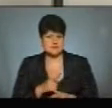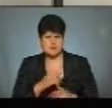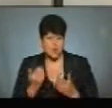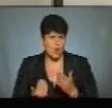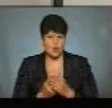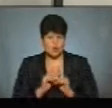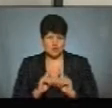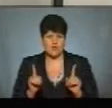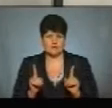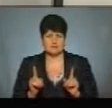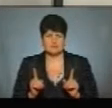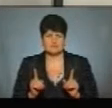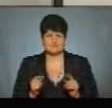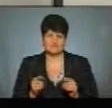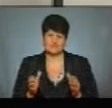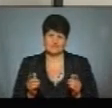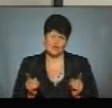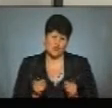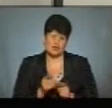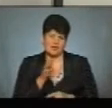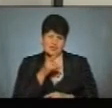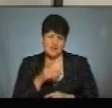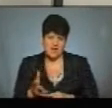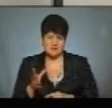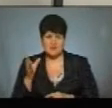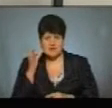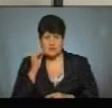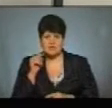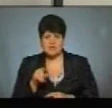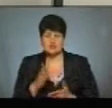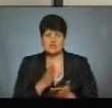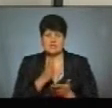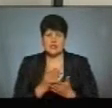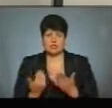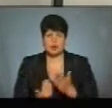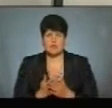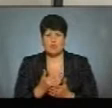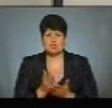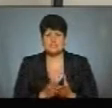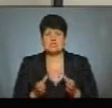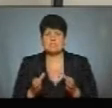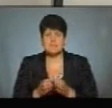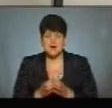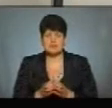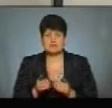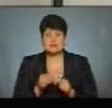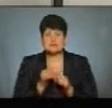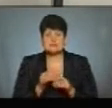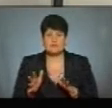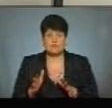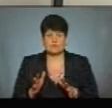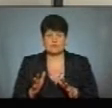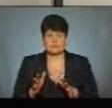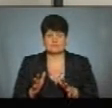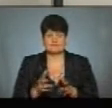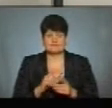сильного оновлення в такі стислі терміни, враховуючи те, що є нові політичні партії, вони не зможуть просто, скажімо так,